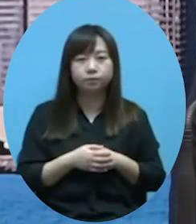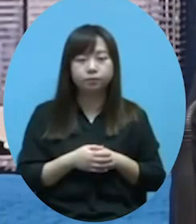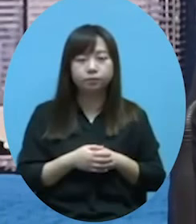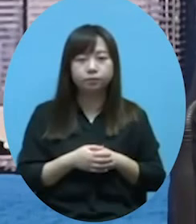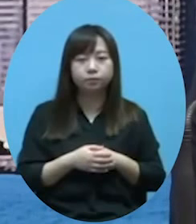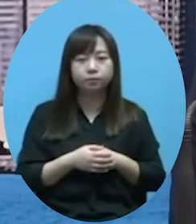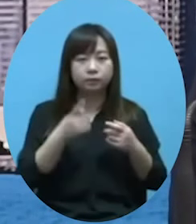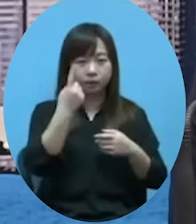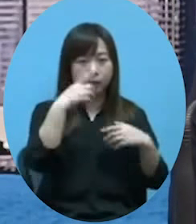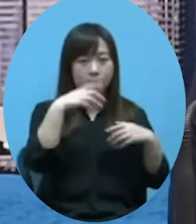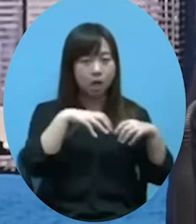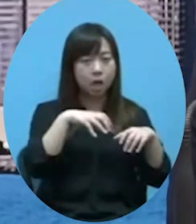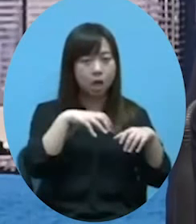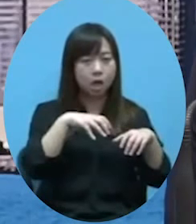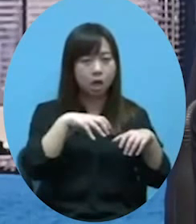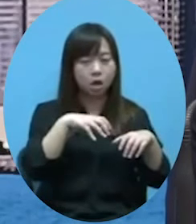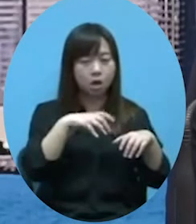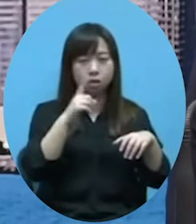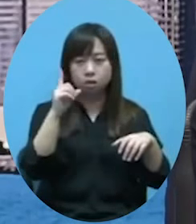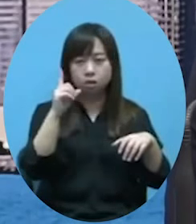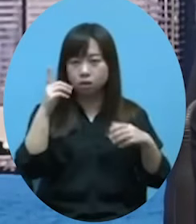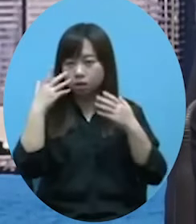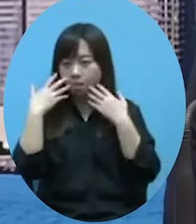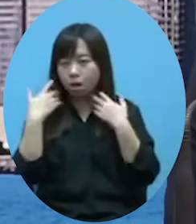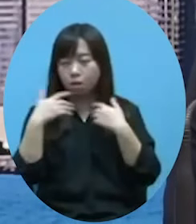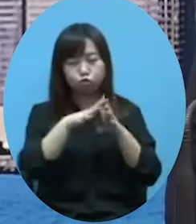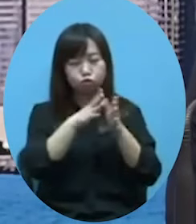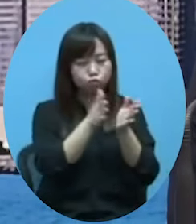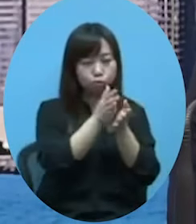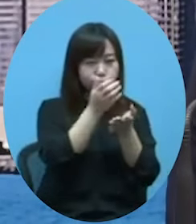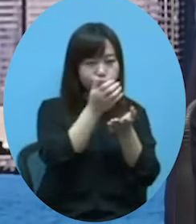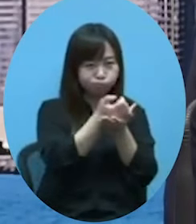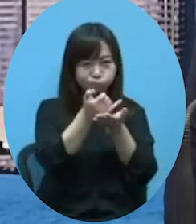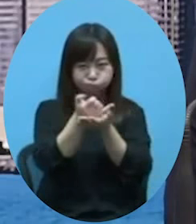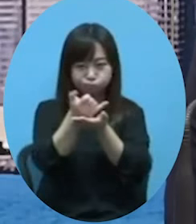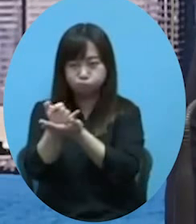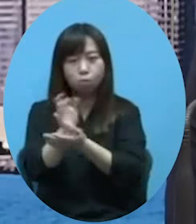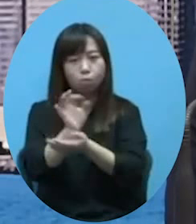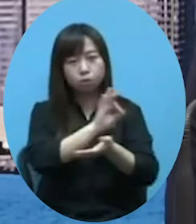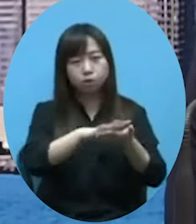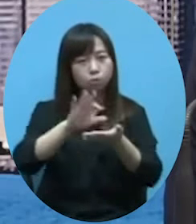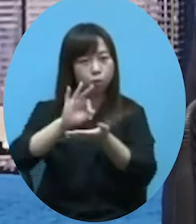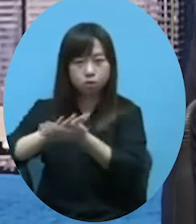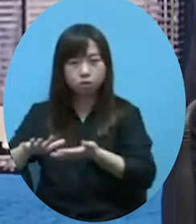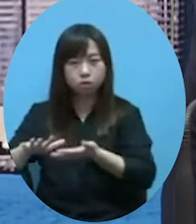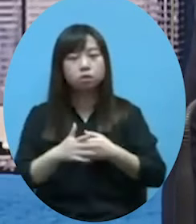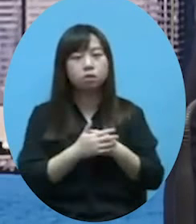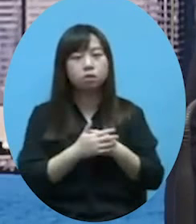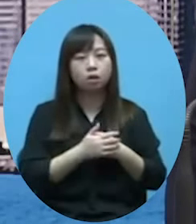匪 normal